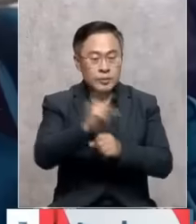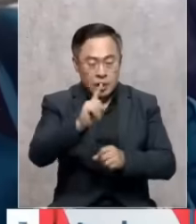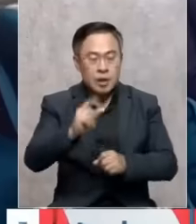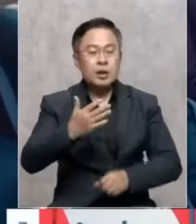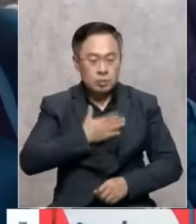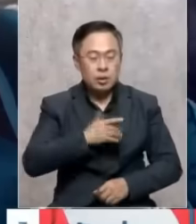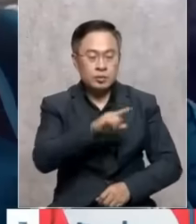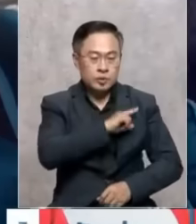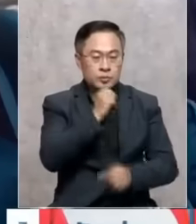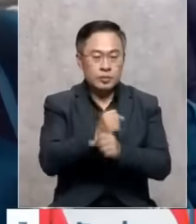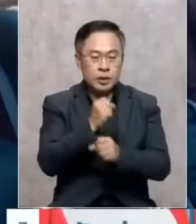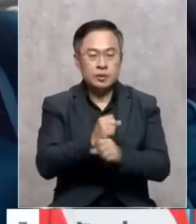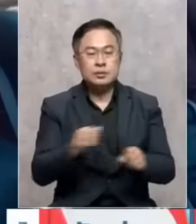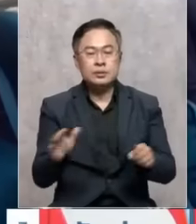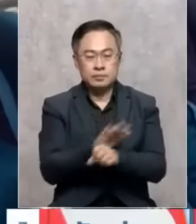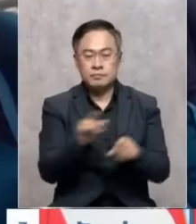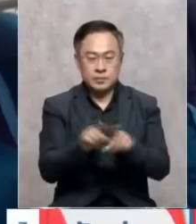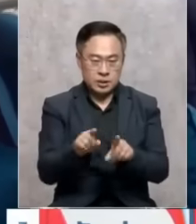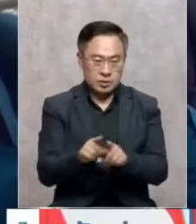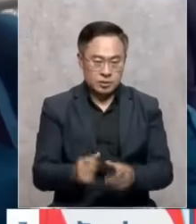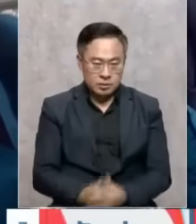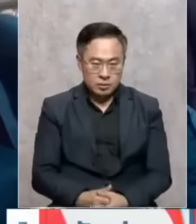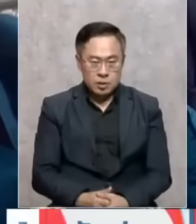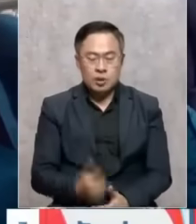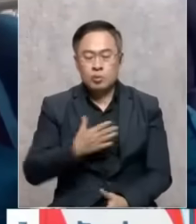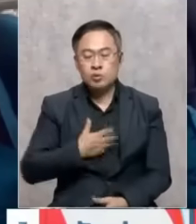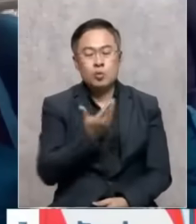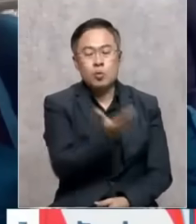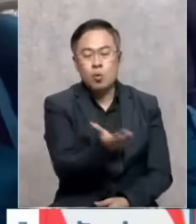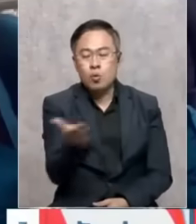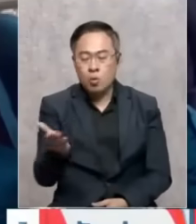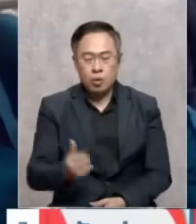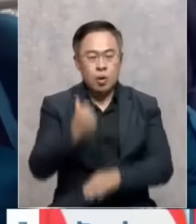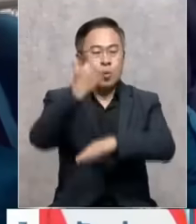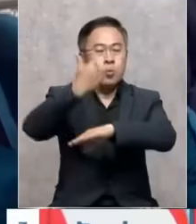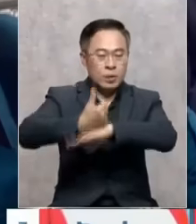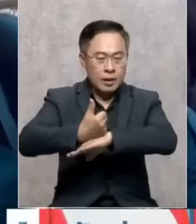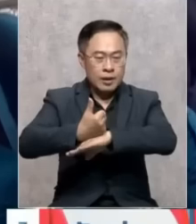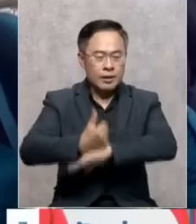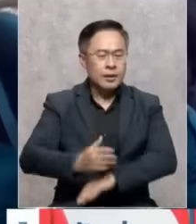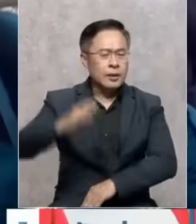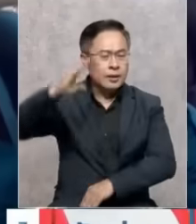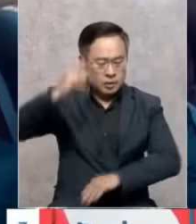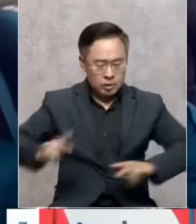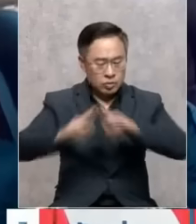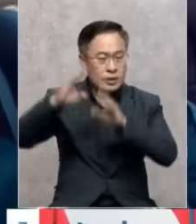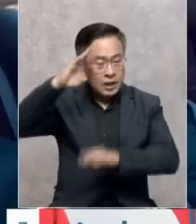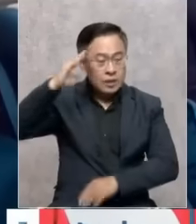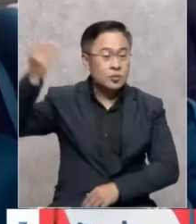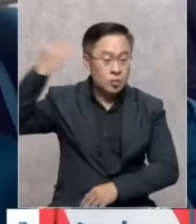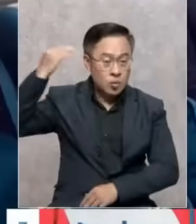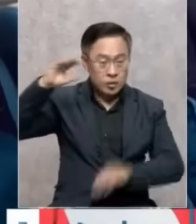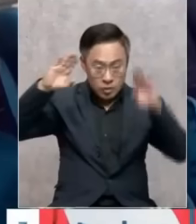านเหียนหลายคนก็จะต้องมาขอคำแนะนำเพราะว่าความเป็นพลเรือนก็แม้จะศึกษามาอย่